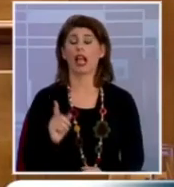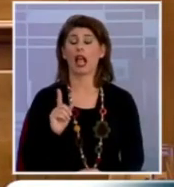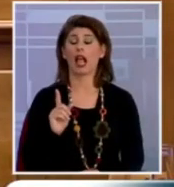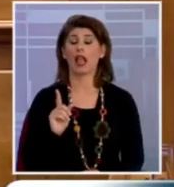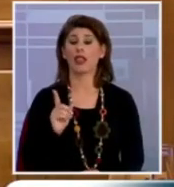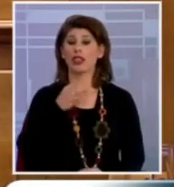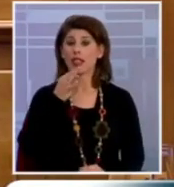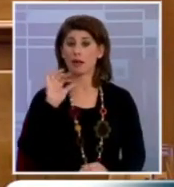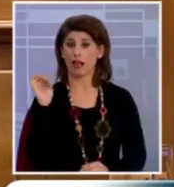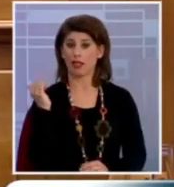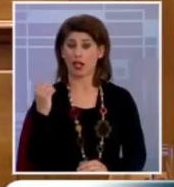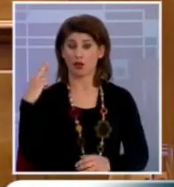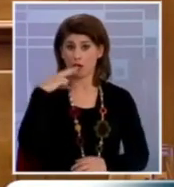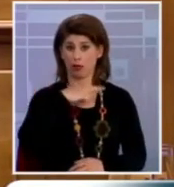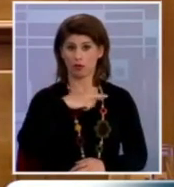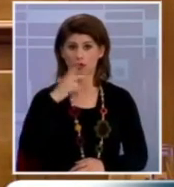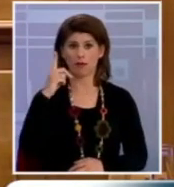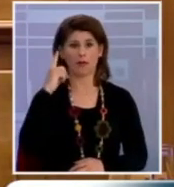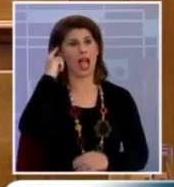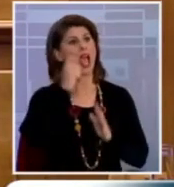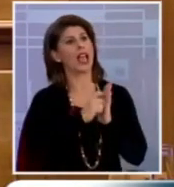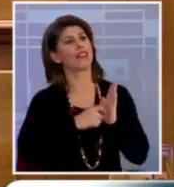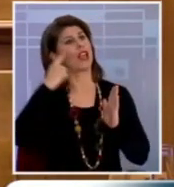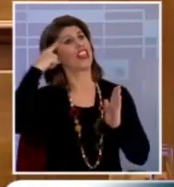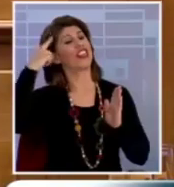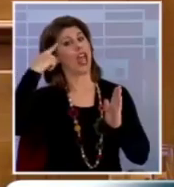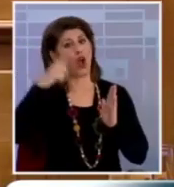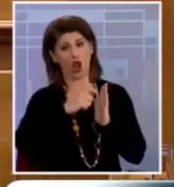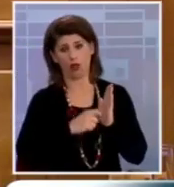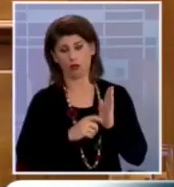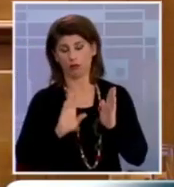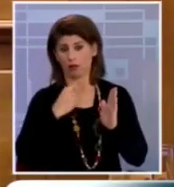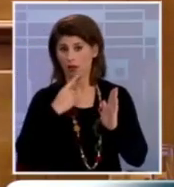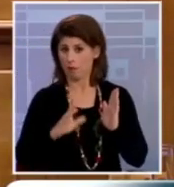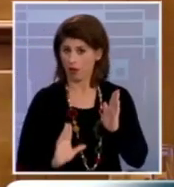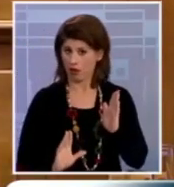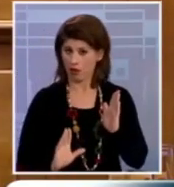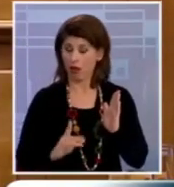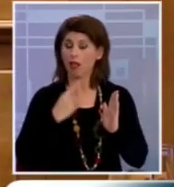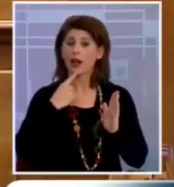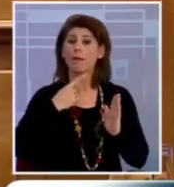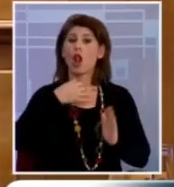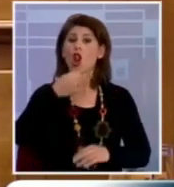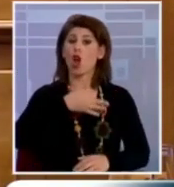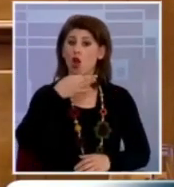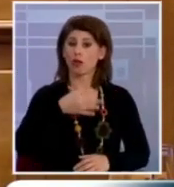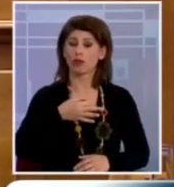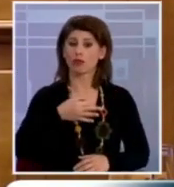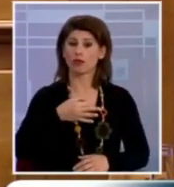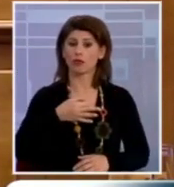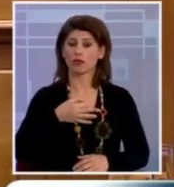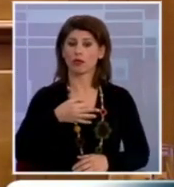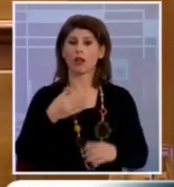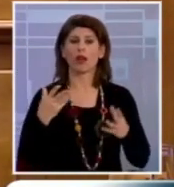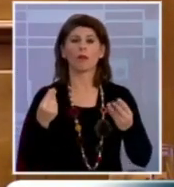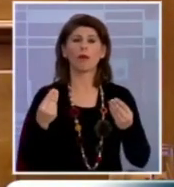Δεν εκφώνησε χθες ο Πρωθυπουργός μία έκθεση ιδεών. Δεν εκφώνησε ένα λόγο με